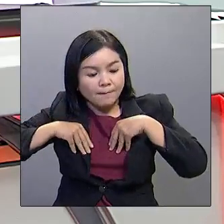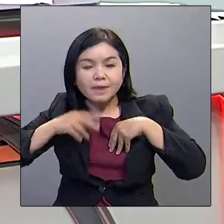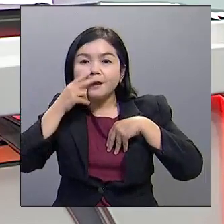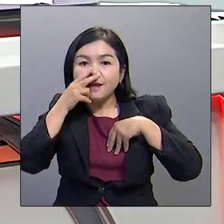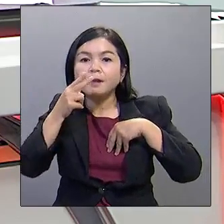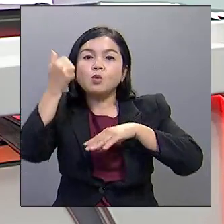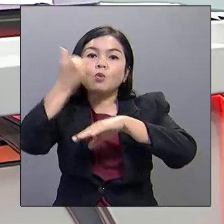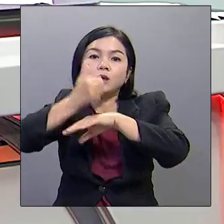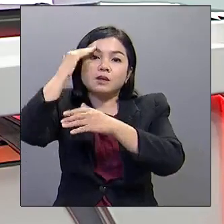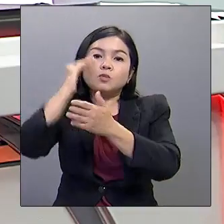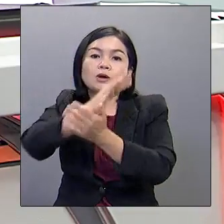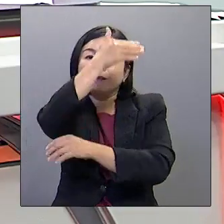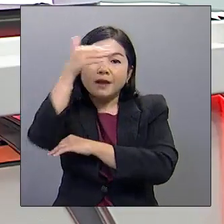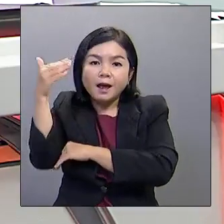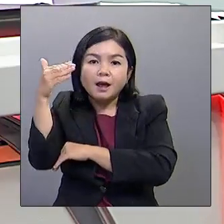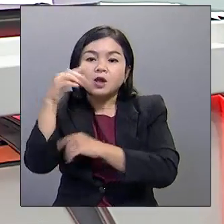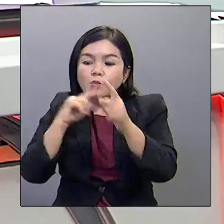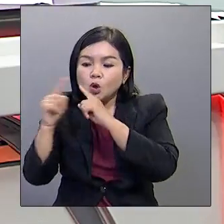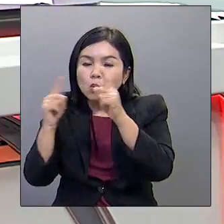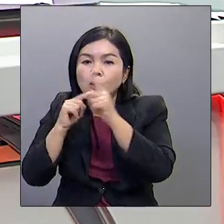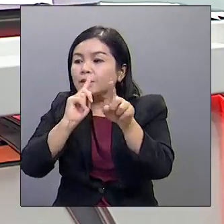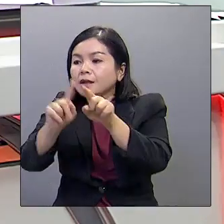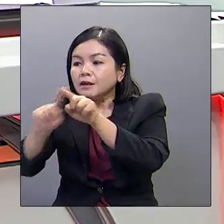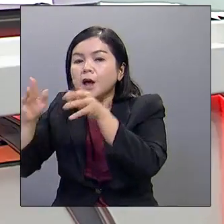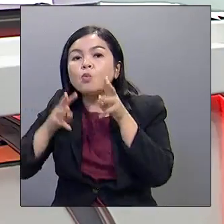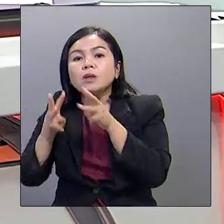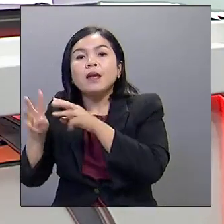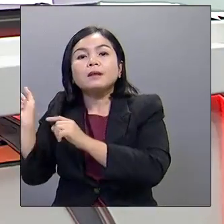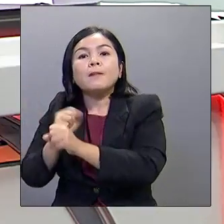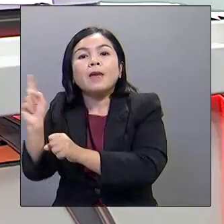พของผู้บัญชาการตำรวจแห่งชาติกับเรื่องเหล่านี้ว่าจะมีคำตอบให้สังคมได้อย่างไรนะคะ